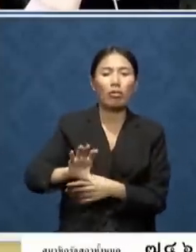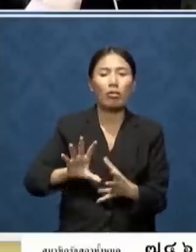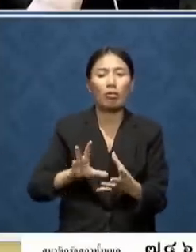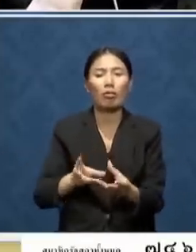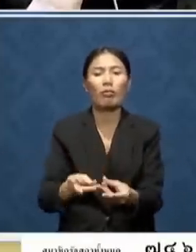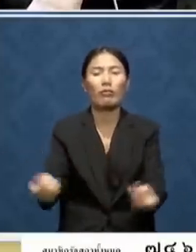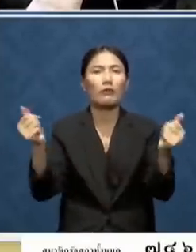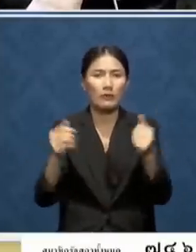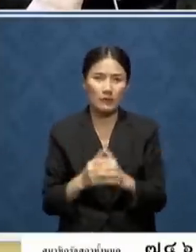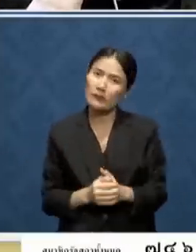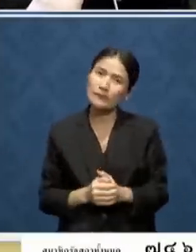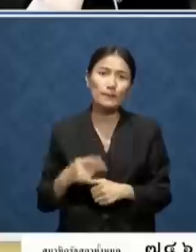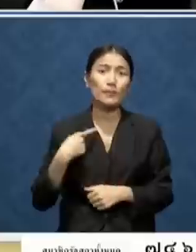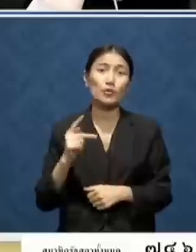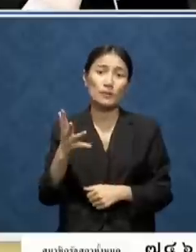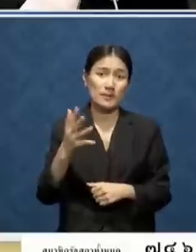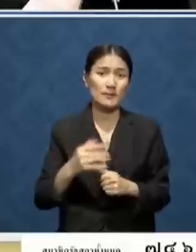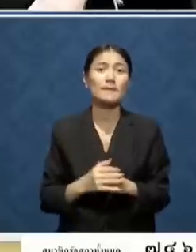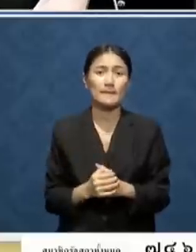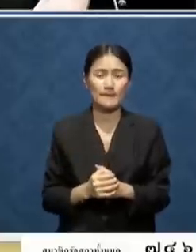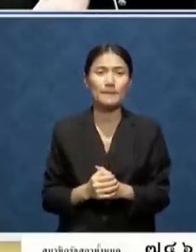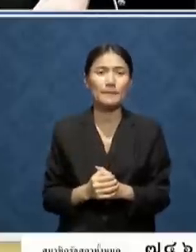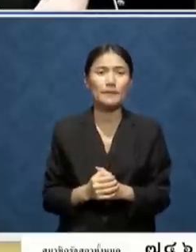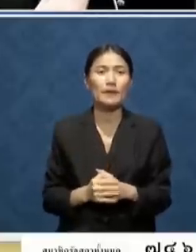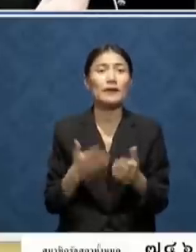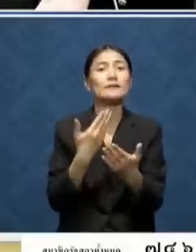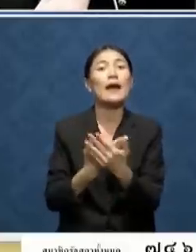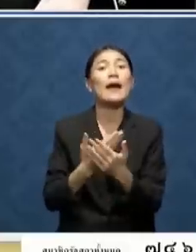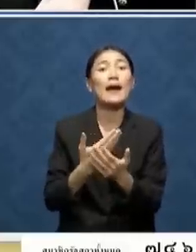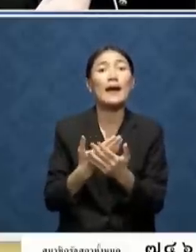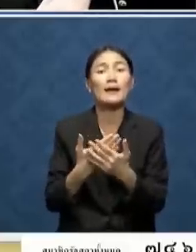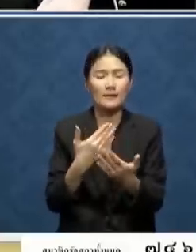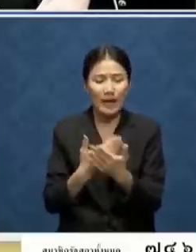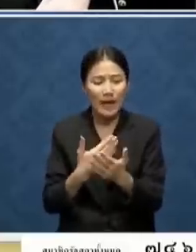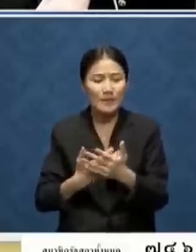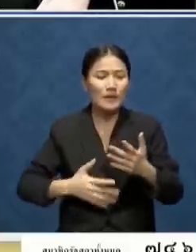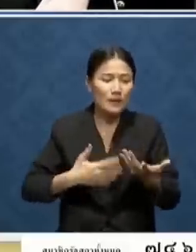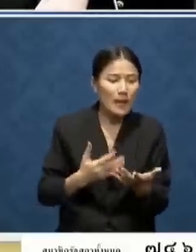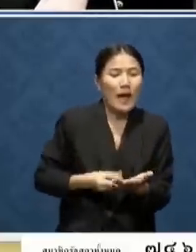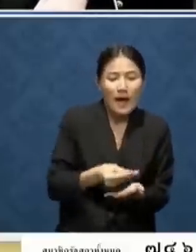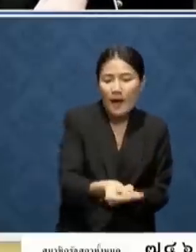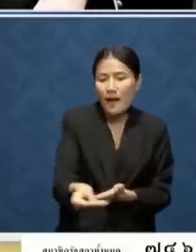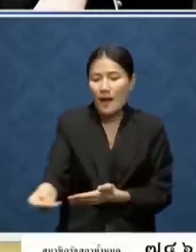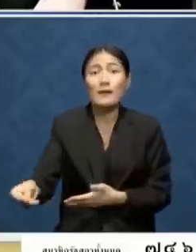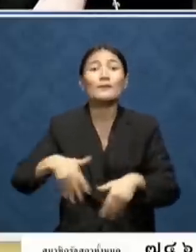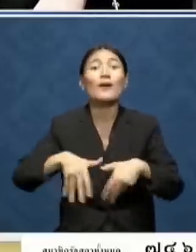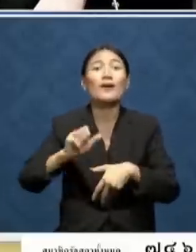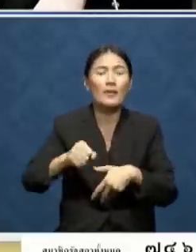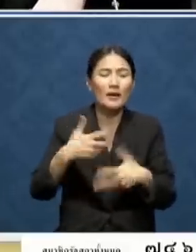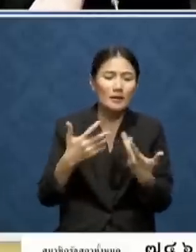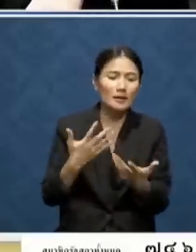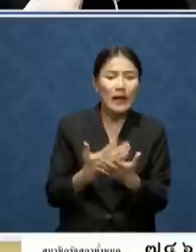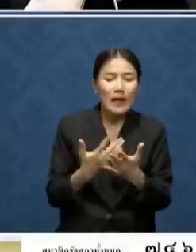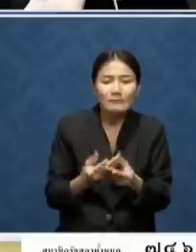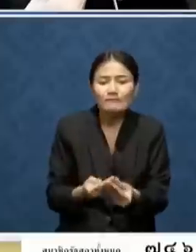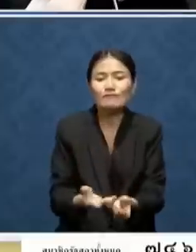ที่กล่าวไปเนี่ยมันคุ้มค่าได้เรื่องกระจายรายได้ค่ะดิฉันก็คิดว่าดิฉันเห็นด้วยกับคุณยิ่งลักษณ์นะคะในแถลงของเธอที่บอก